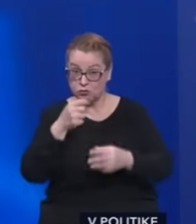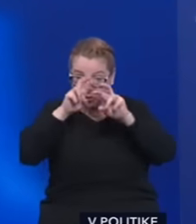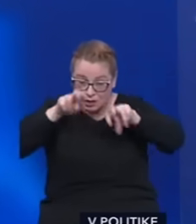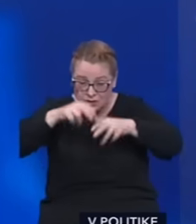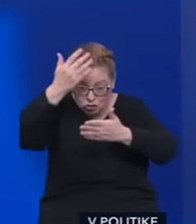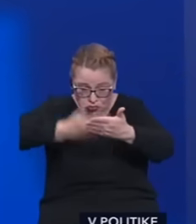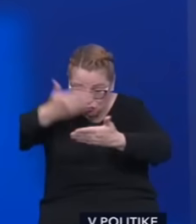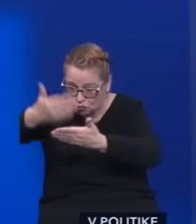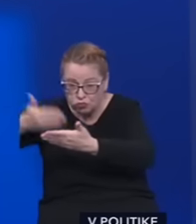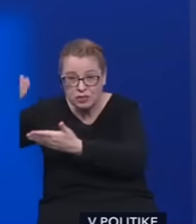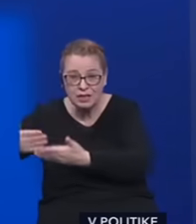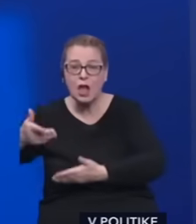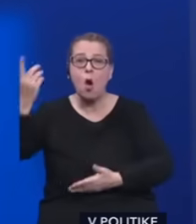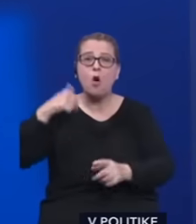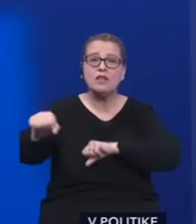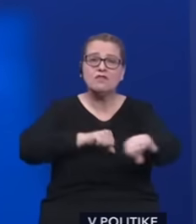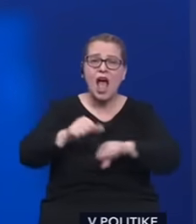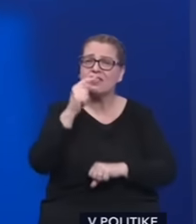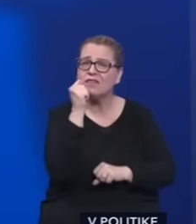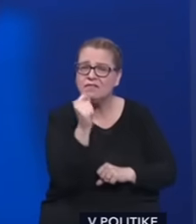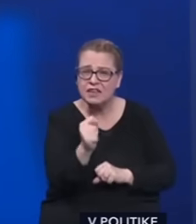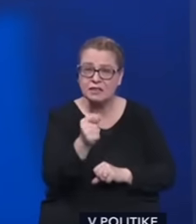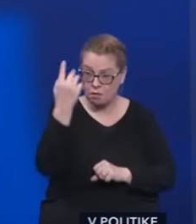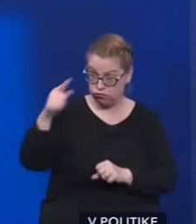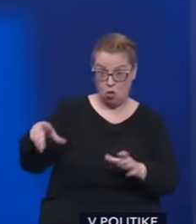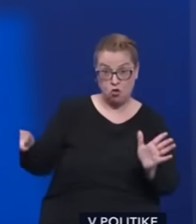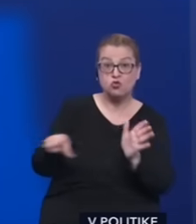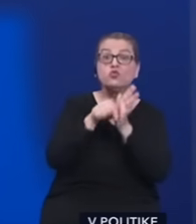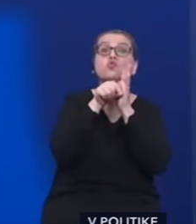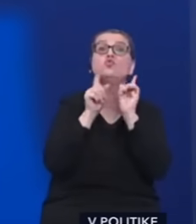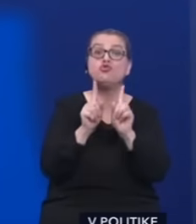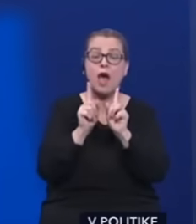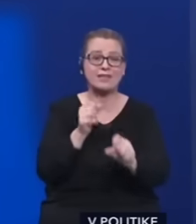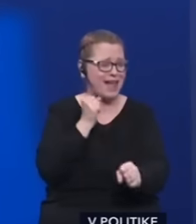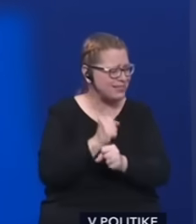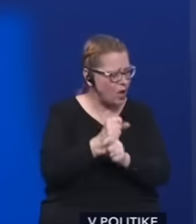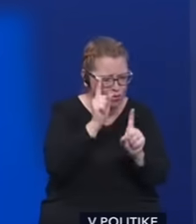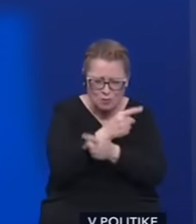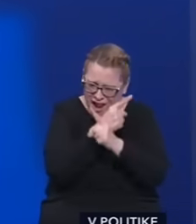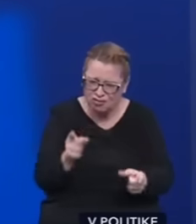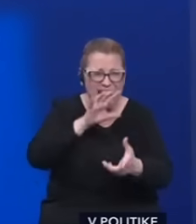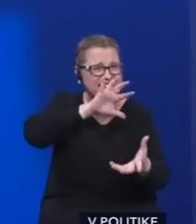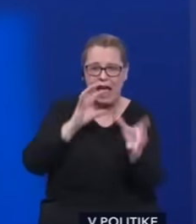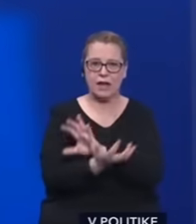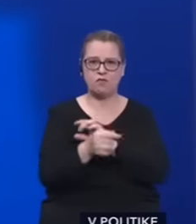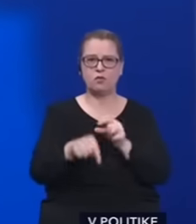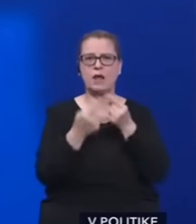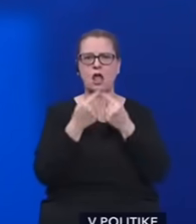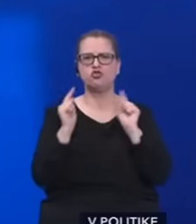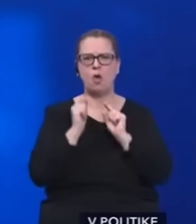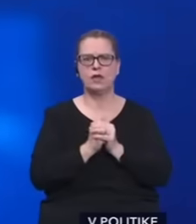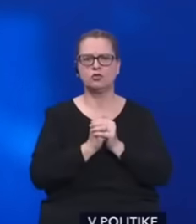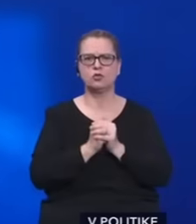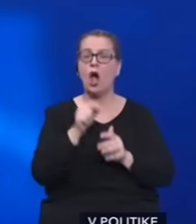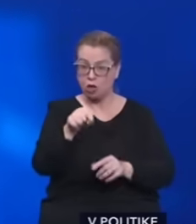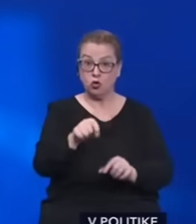štúdie, ktoré hovoria o tom, že od vlády Roberta Fica, ktorej ste boli súčasťou, sa neurobila žiadna reforma na Slovensku. A toto